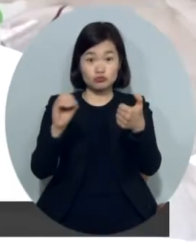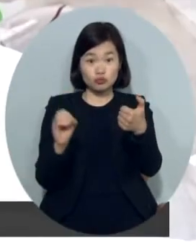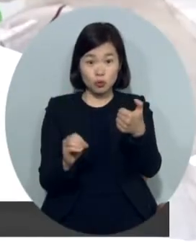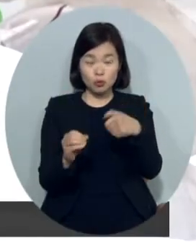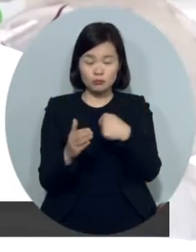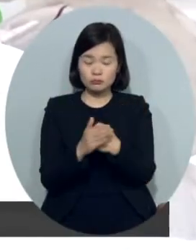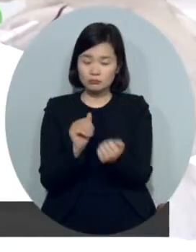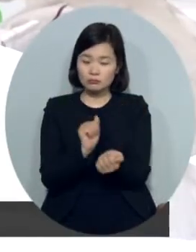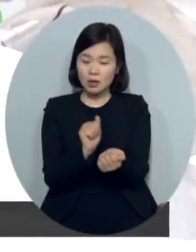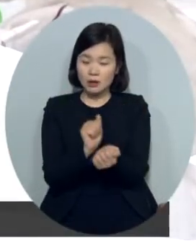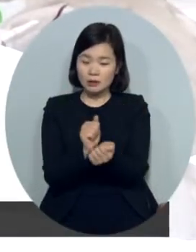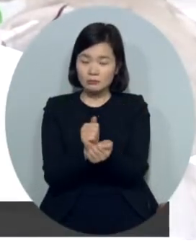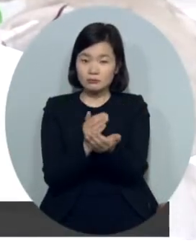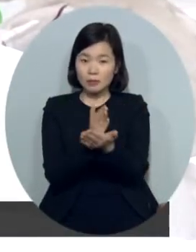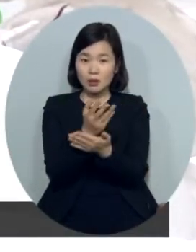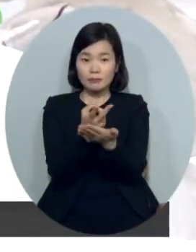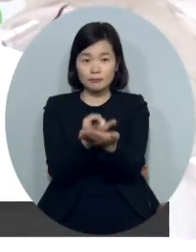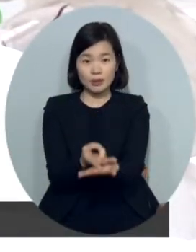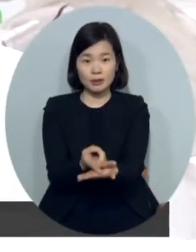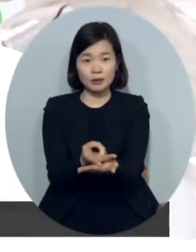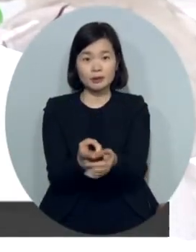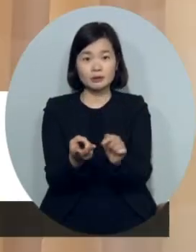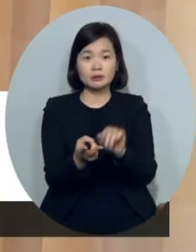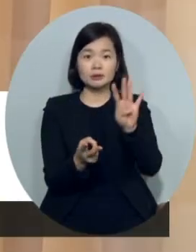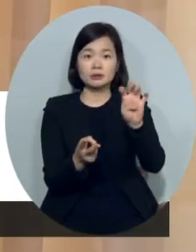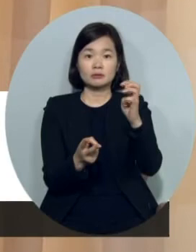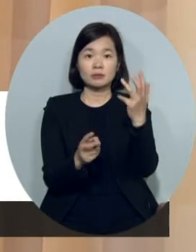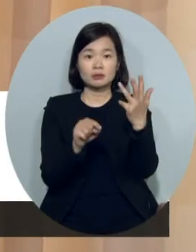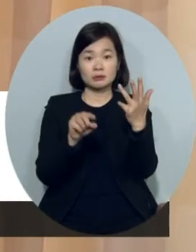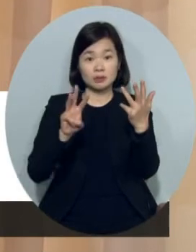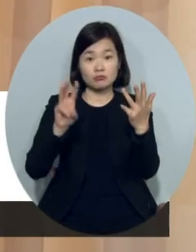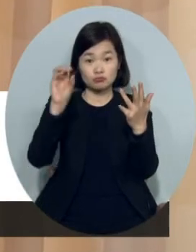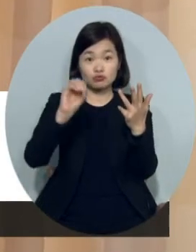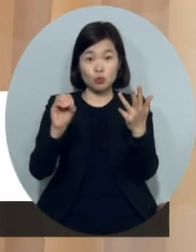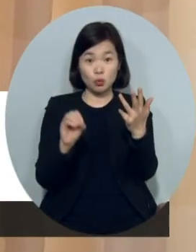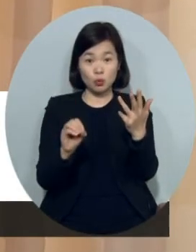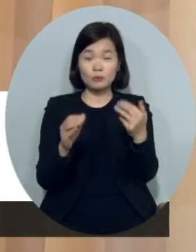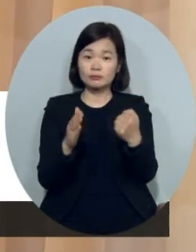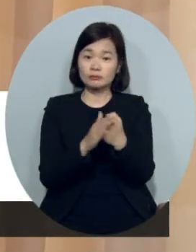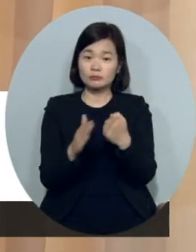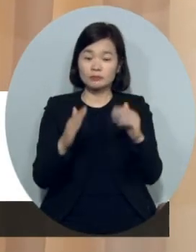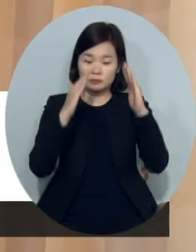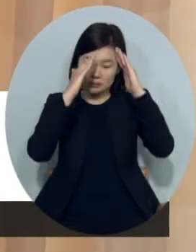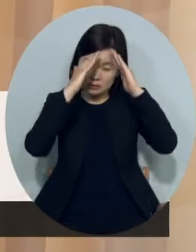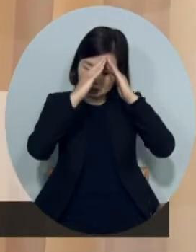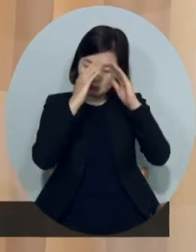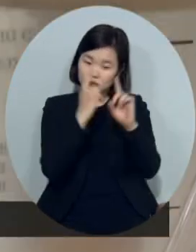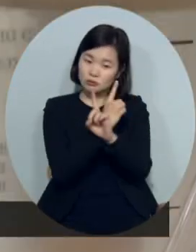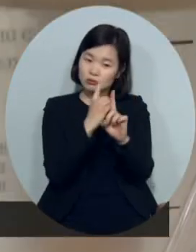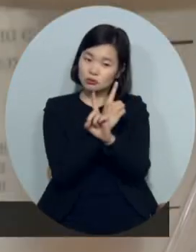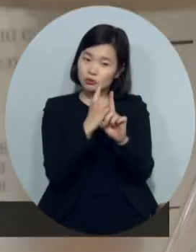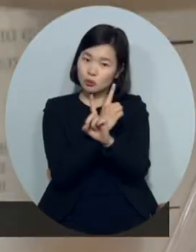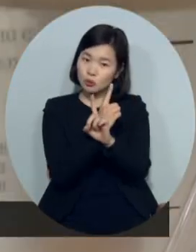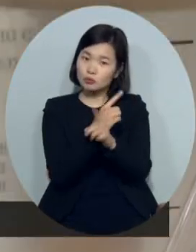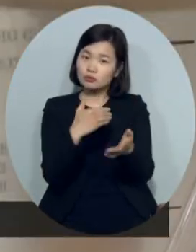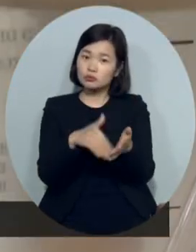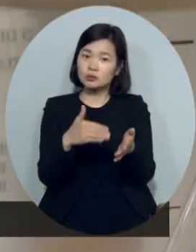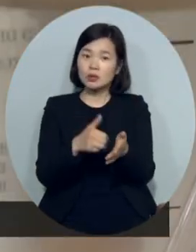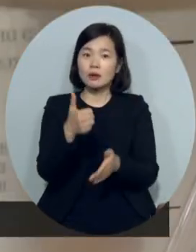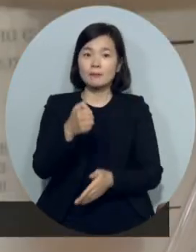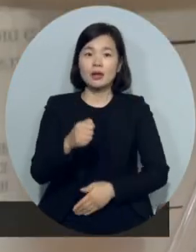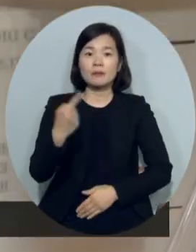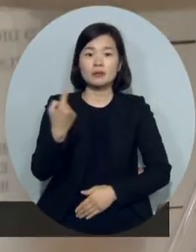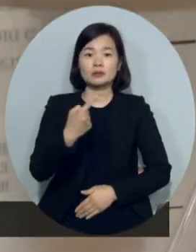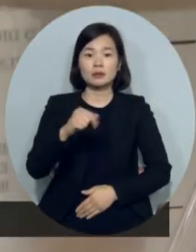감염병 전담 병원 병상 가동률은 48.3% 이고 재택 치료를 하고 있는 경북도 미는 8만